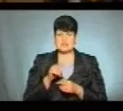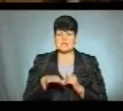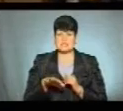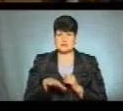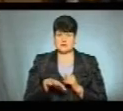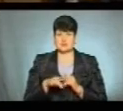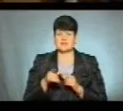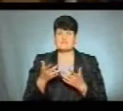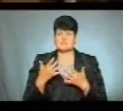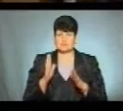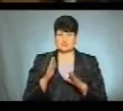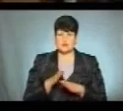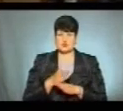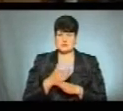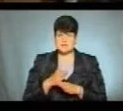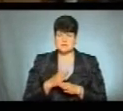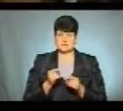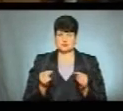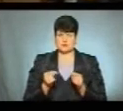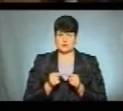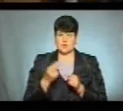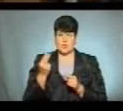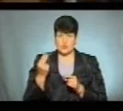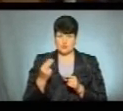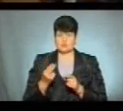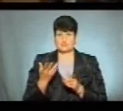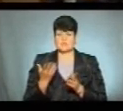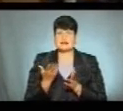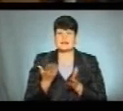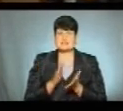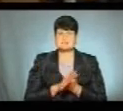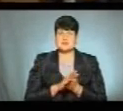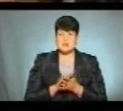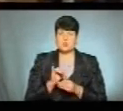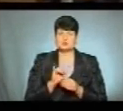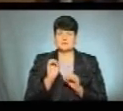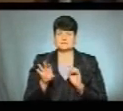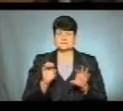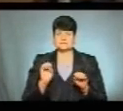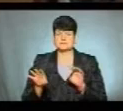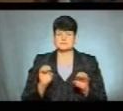так, де вже буде розділено чітко по кольору контейнера, яке сміття куди має бути